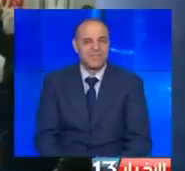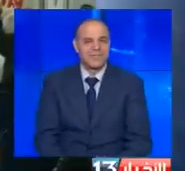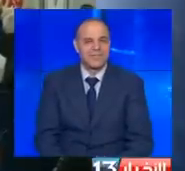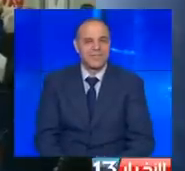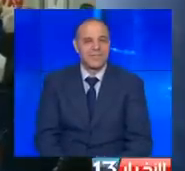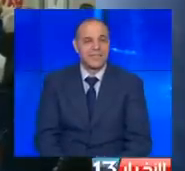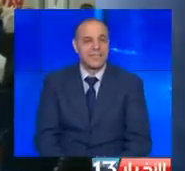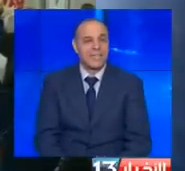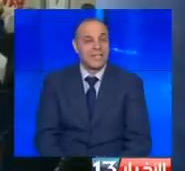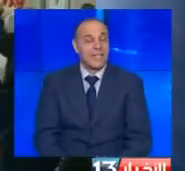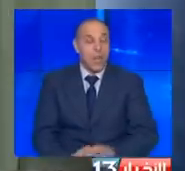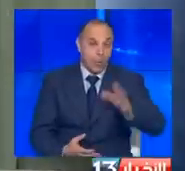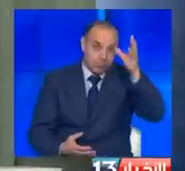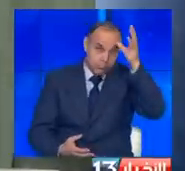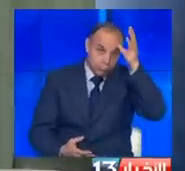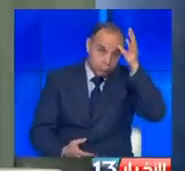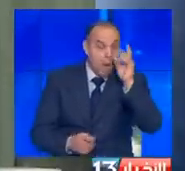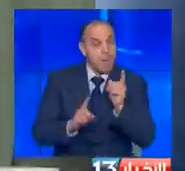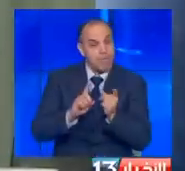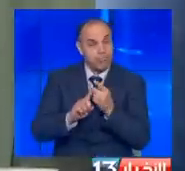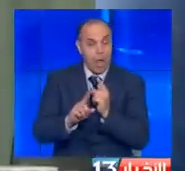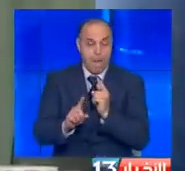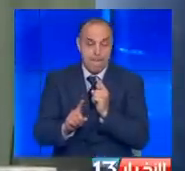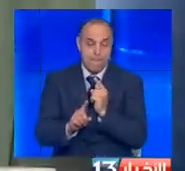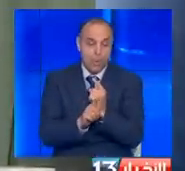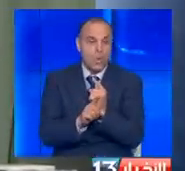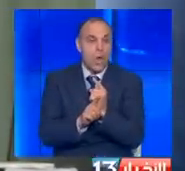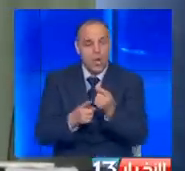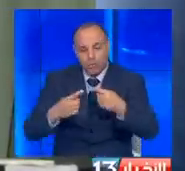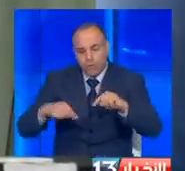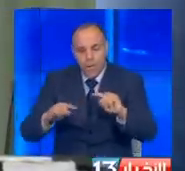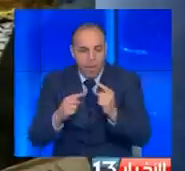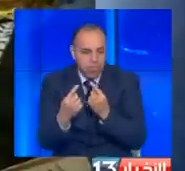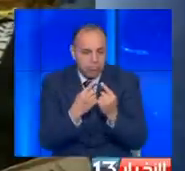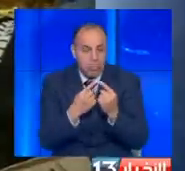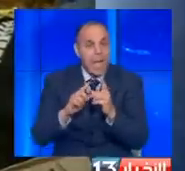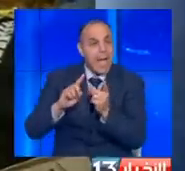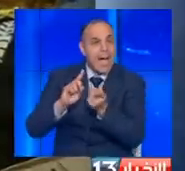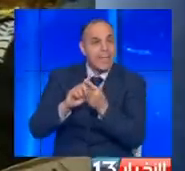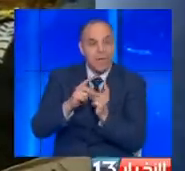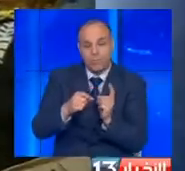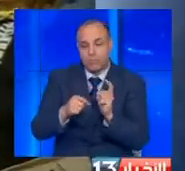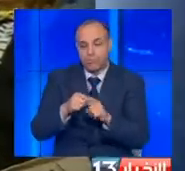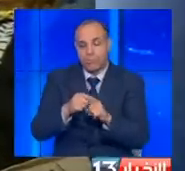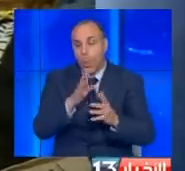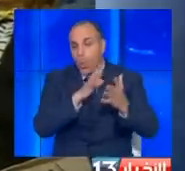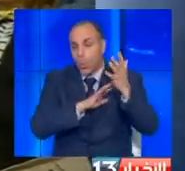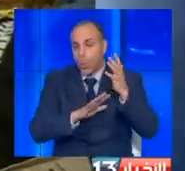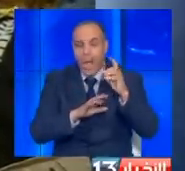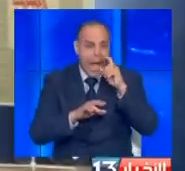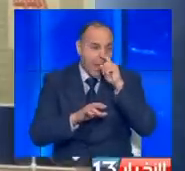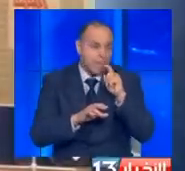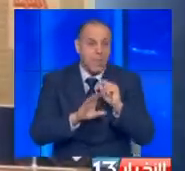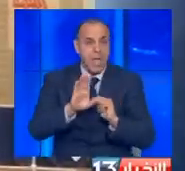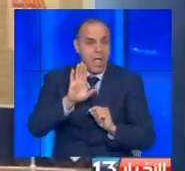الجانب العلمي كان له نصيب في الملتقى من خلال جلسات اهتمت بال مشترك في الثلاثه الثقافيه العربيه